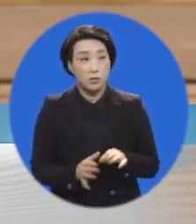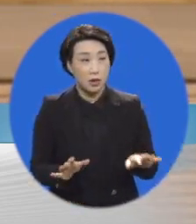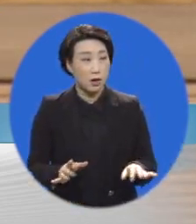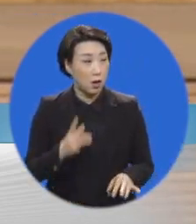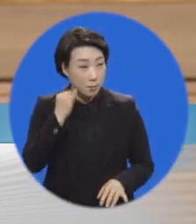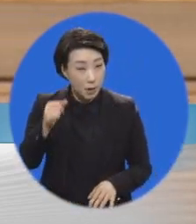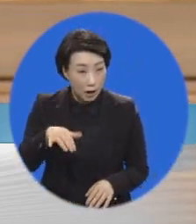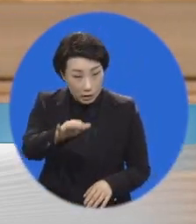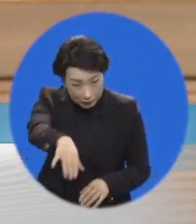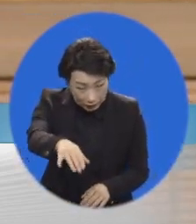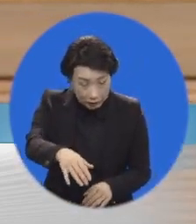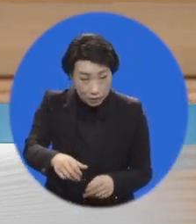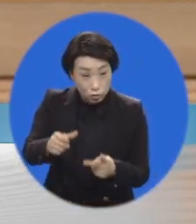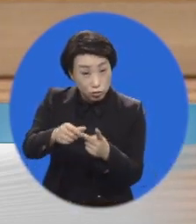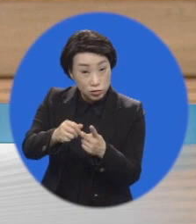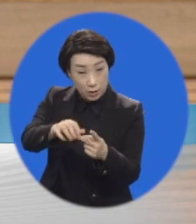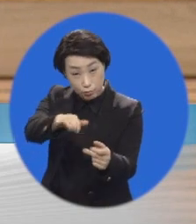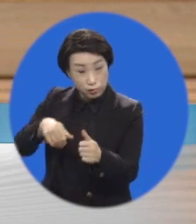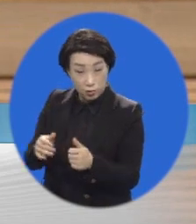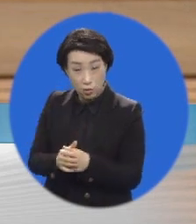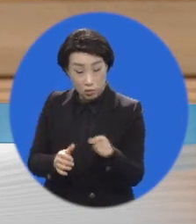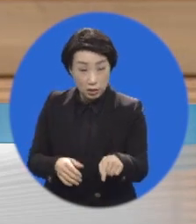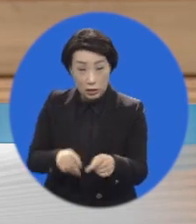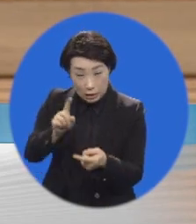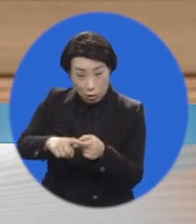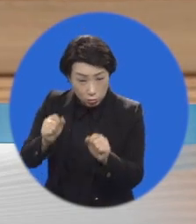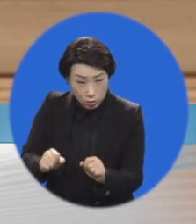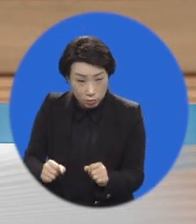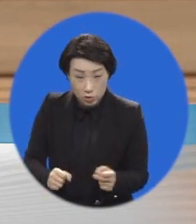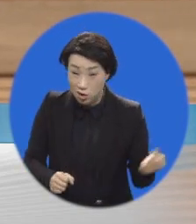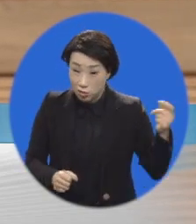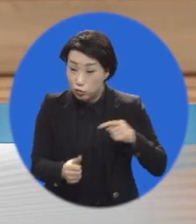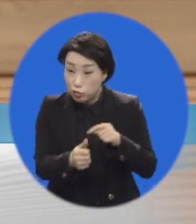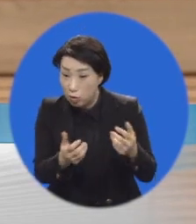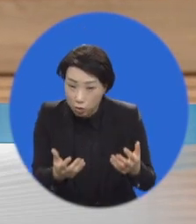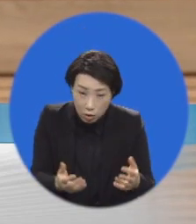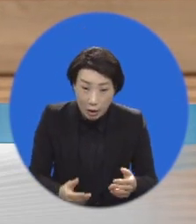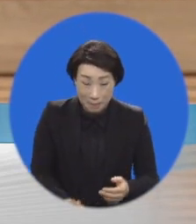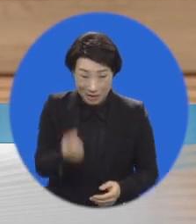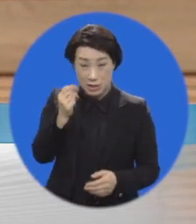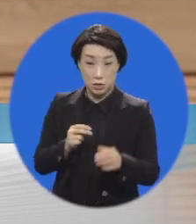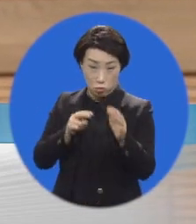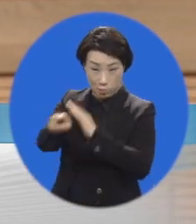부릅니다. 엄마가 야곱아 너 여기 있다 형한테 죽겠다. 빨리